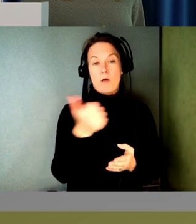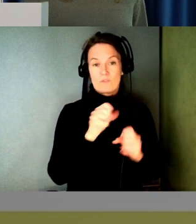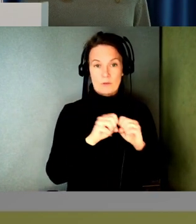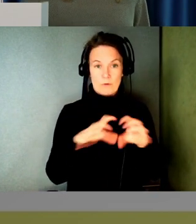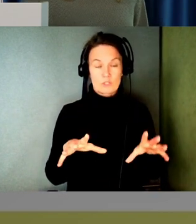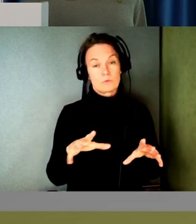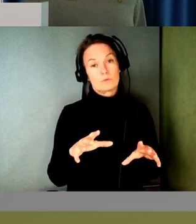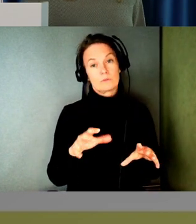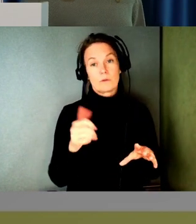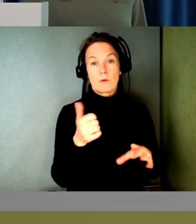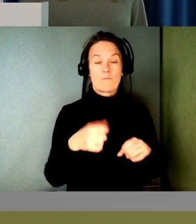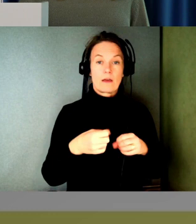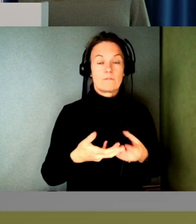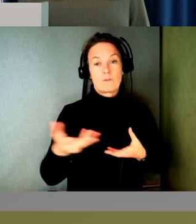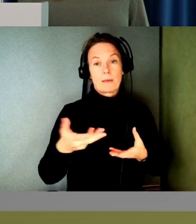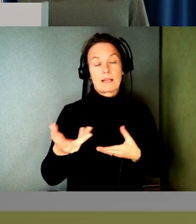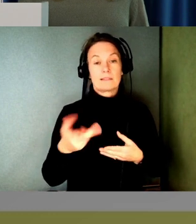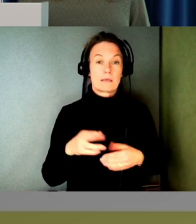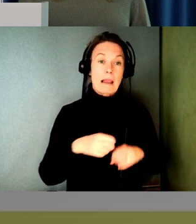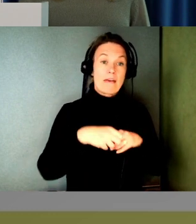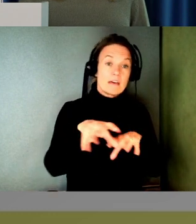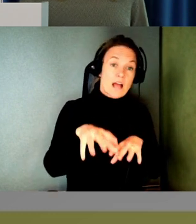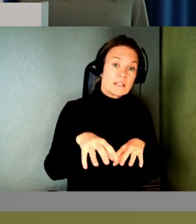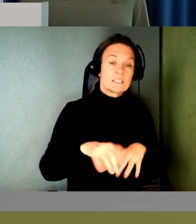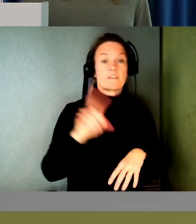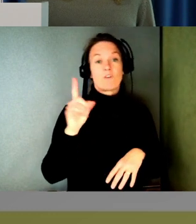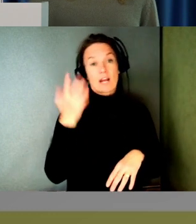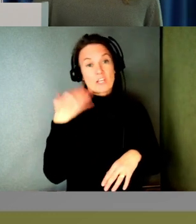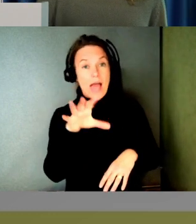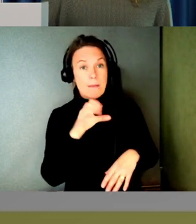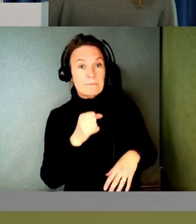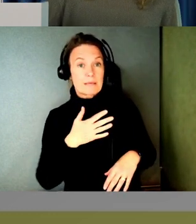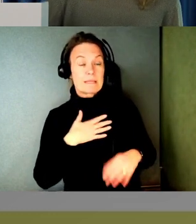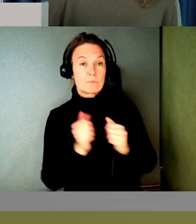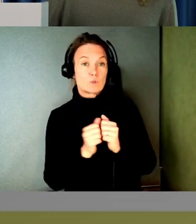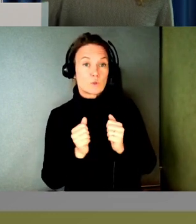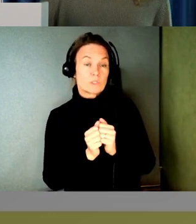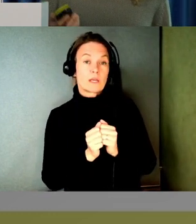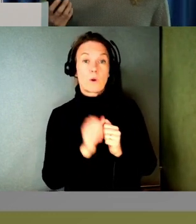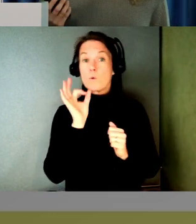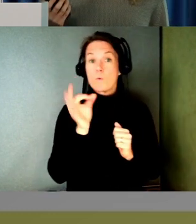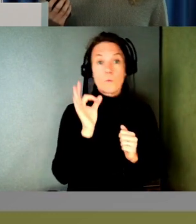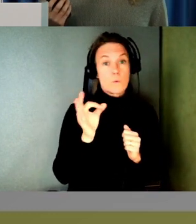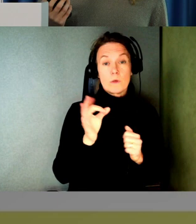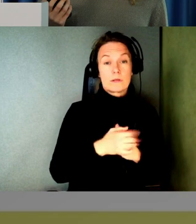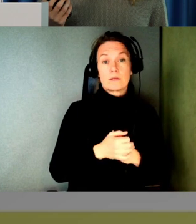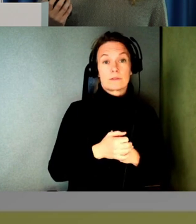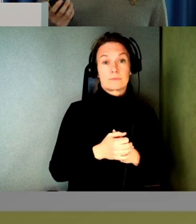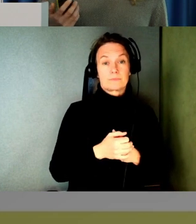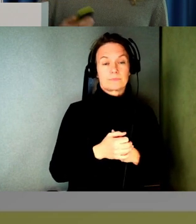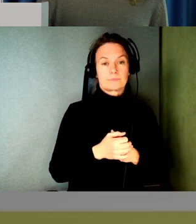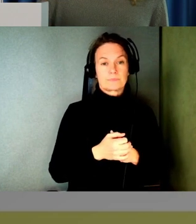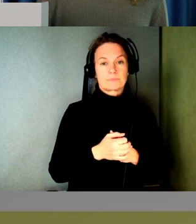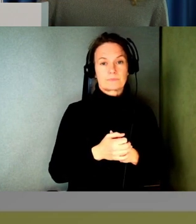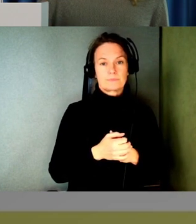leverans Vart ska jag hämta Eh det Jag har beställt eh och hur Där kommer den eh här har jag